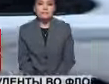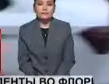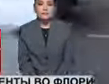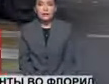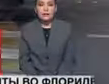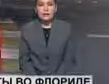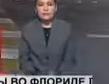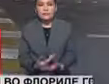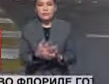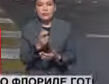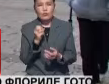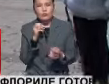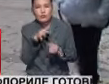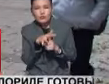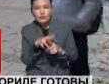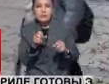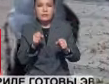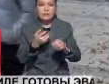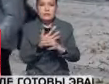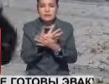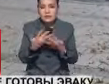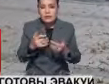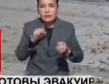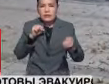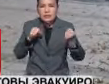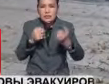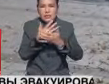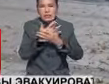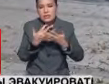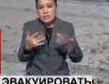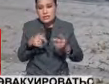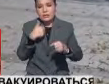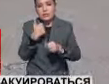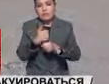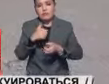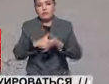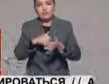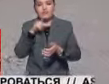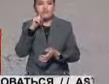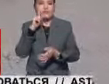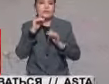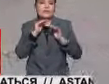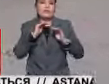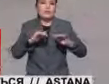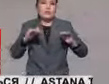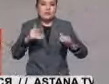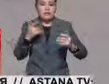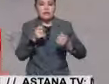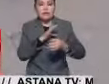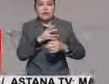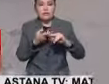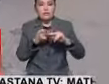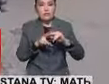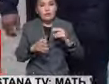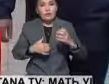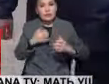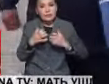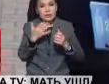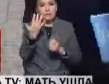Травля, буллинга, условное лидерство, вандализм и насилие – это основные элементы подростковых преступлений в нашей стране. К слову, только за текущий год